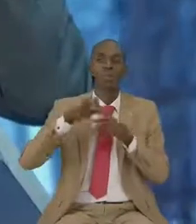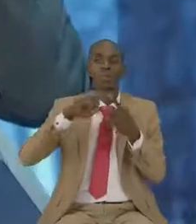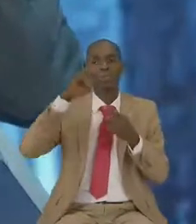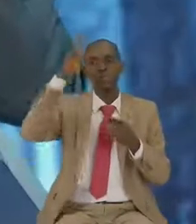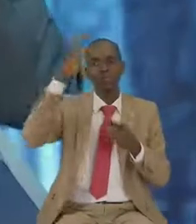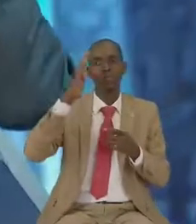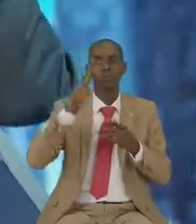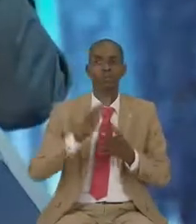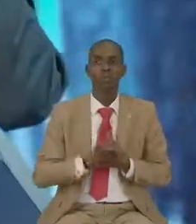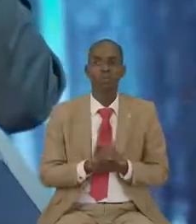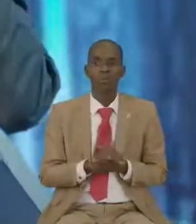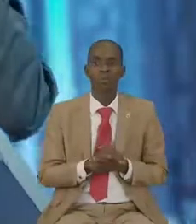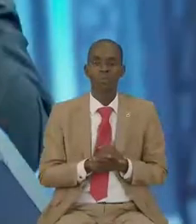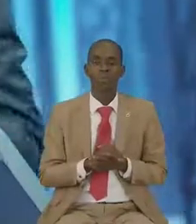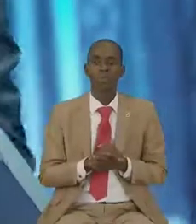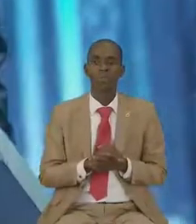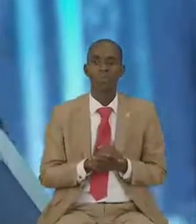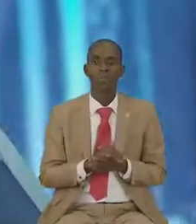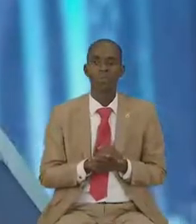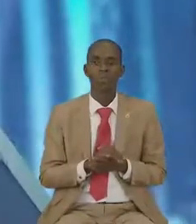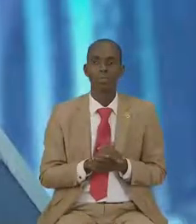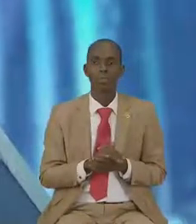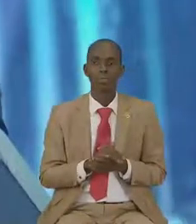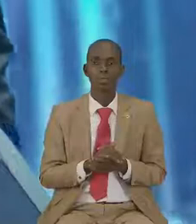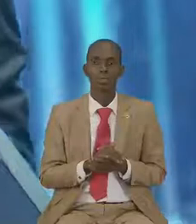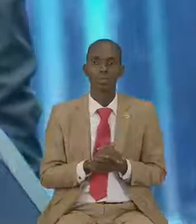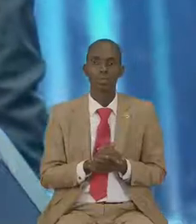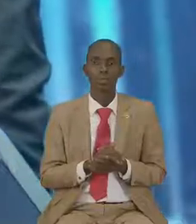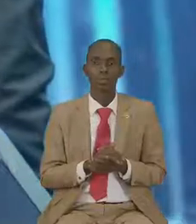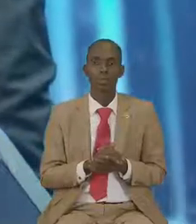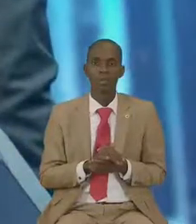vous rencontrera là-bas, même dans votre chambre.